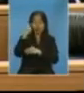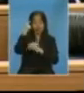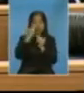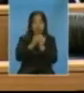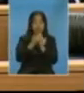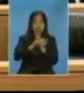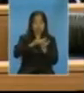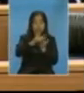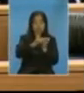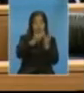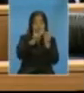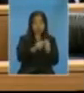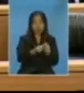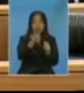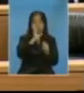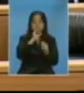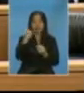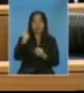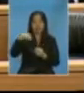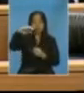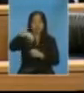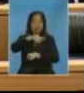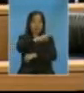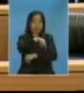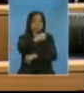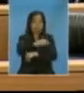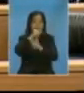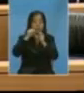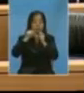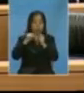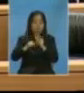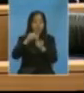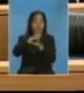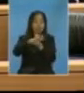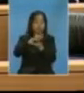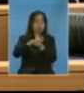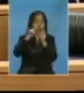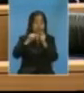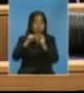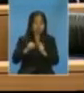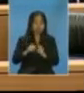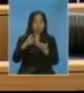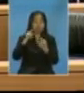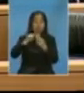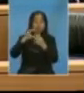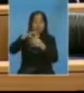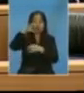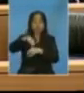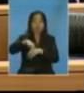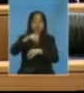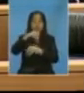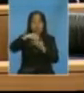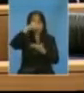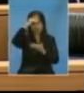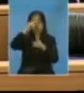ครับสถานีอนามัยที่ยกระดับขึ้นมาโรงเรียนหรือสถาบันการศึกษาสถานศึกษาที่ท่านส.